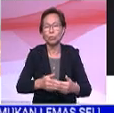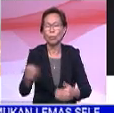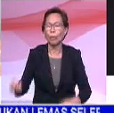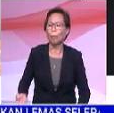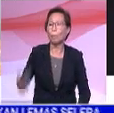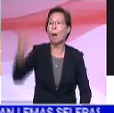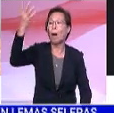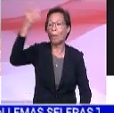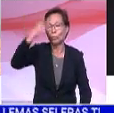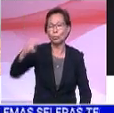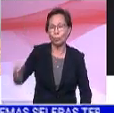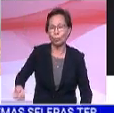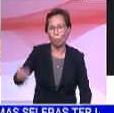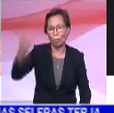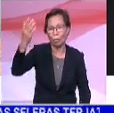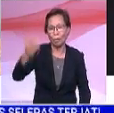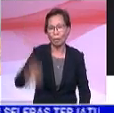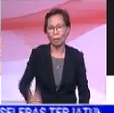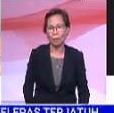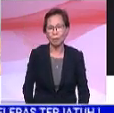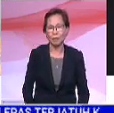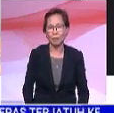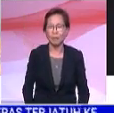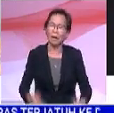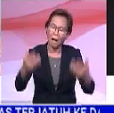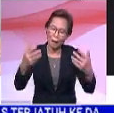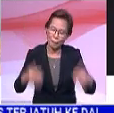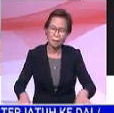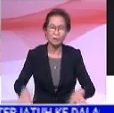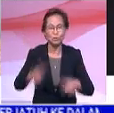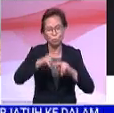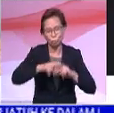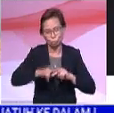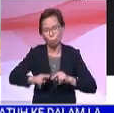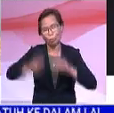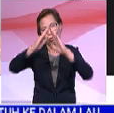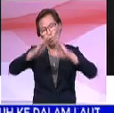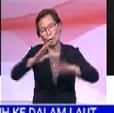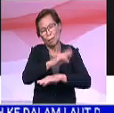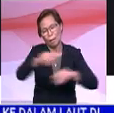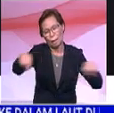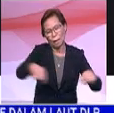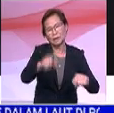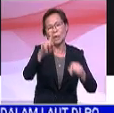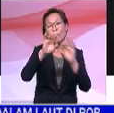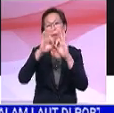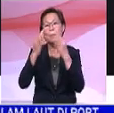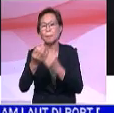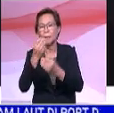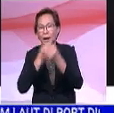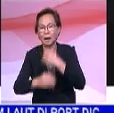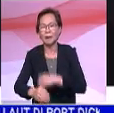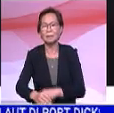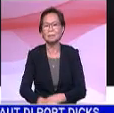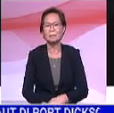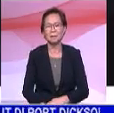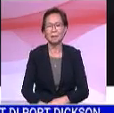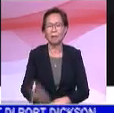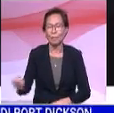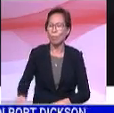Saya sekarang ni dah habis belajar semua, boleh duduk dekat rumah dan boleh masak untuk keluarga. Kami berbuka di rumah